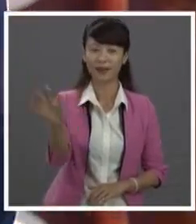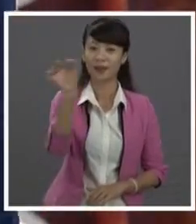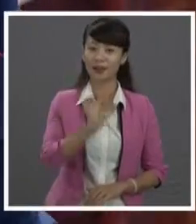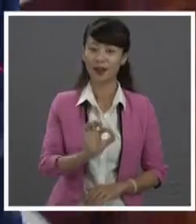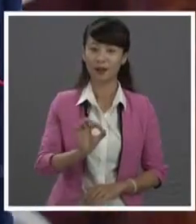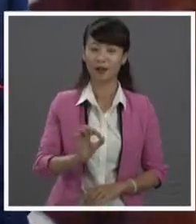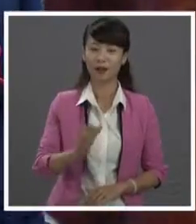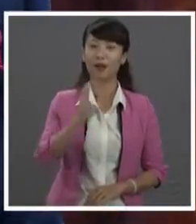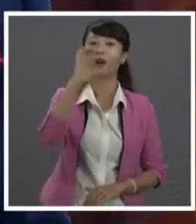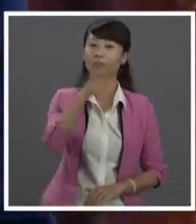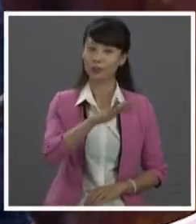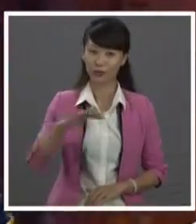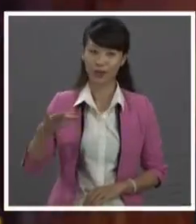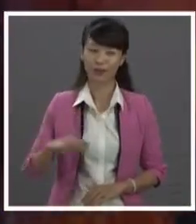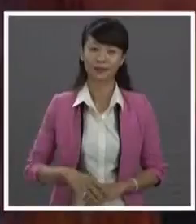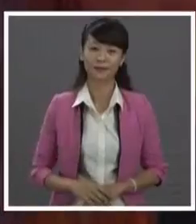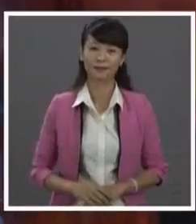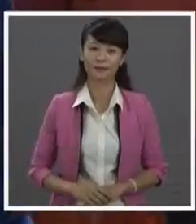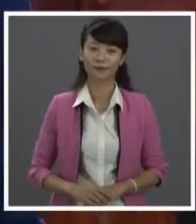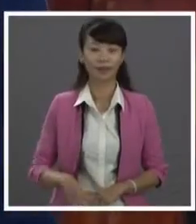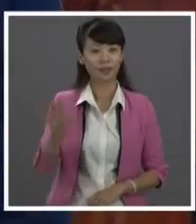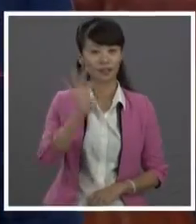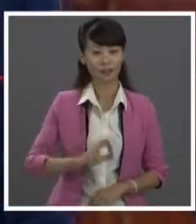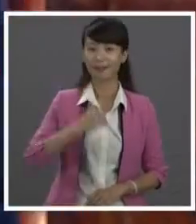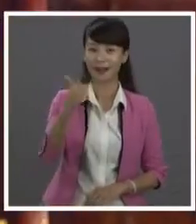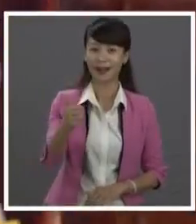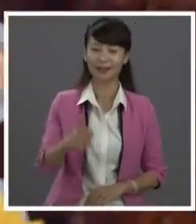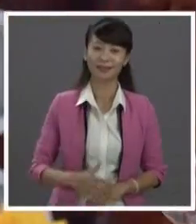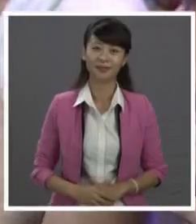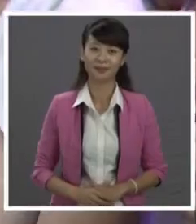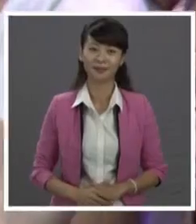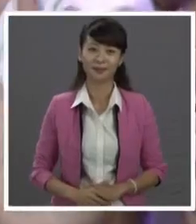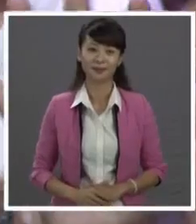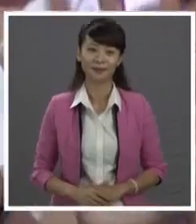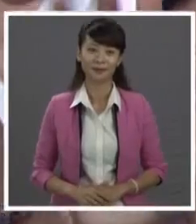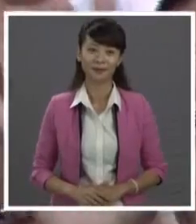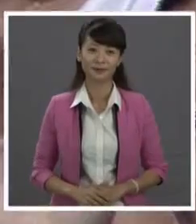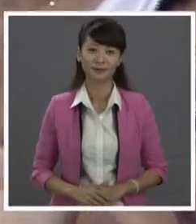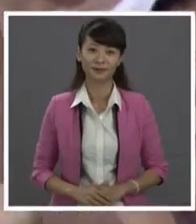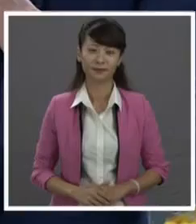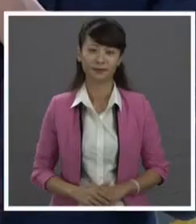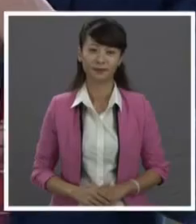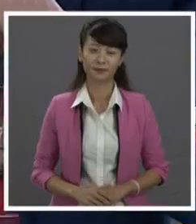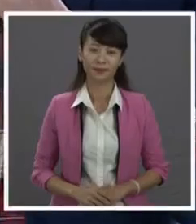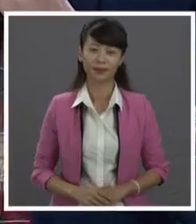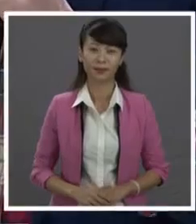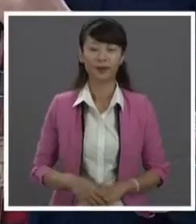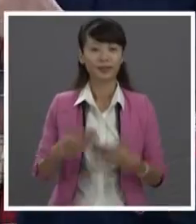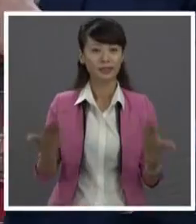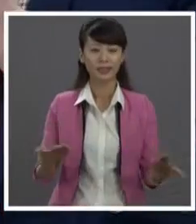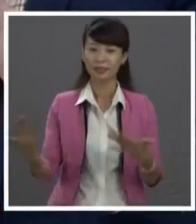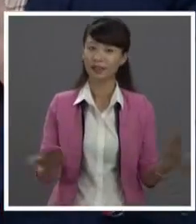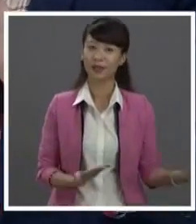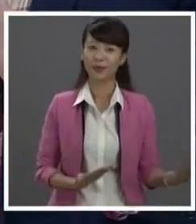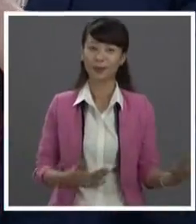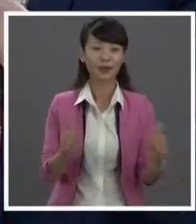药， 吃了就好了， 吃了开心了， 这个厉害啊。 我们今天要请到一位嘉宾，